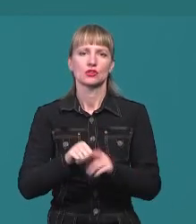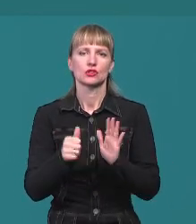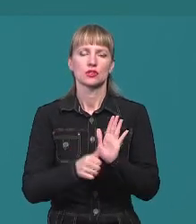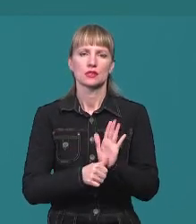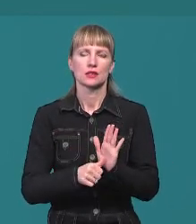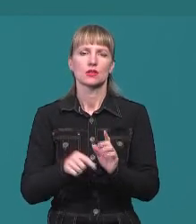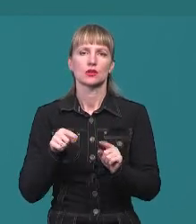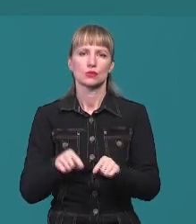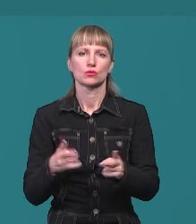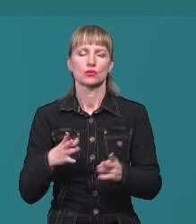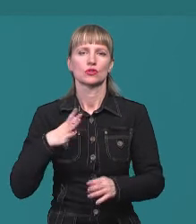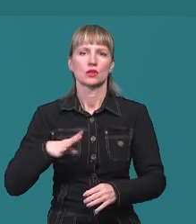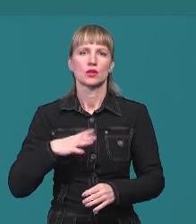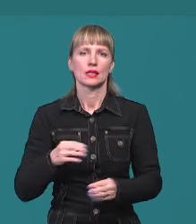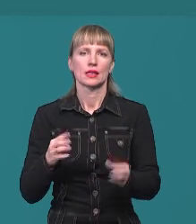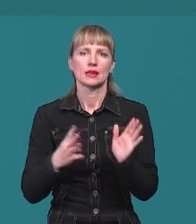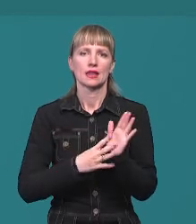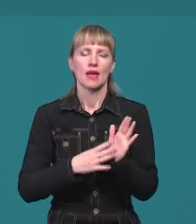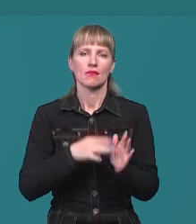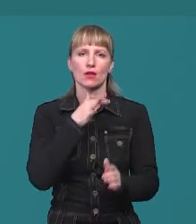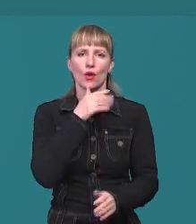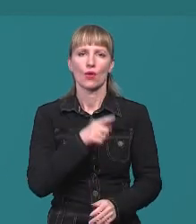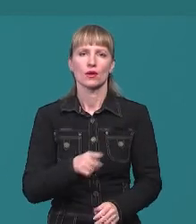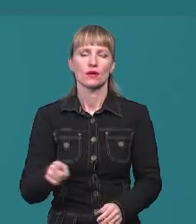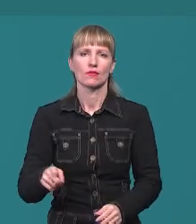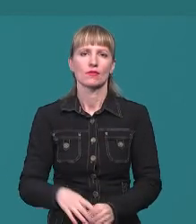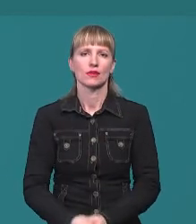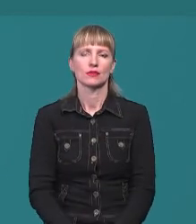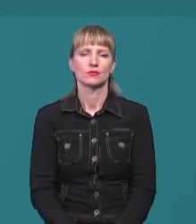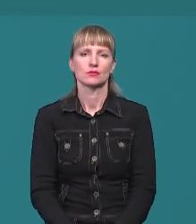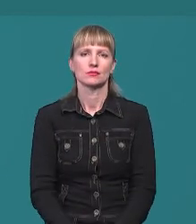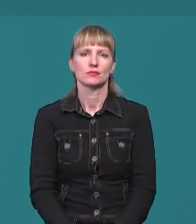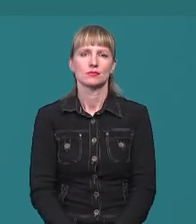16, і тут же доведеться чекати 9 років.